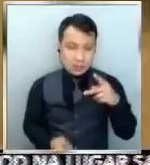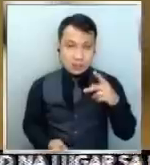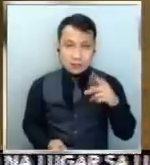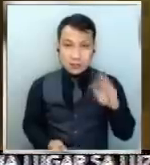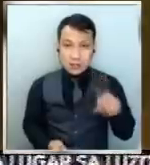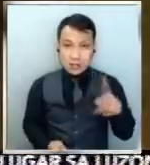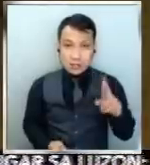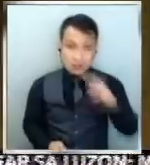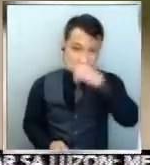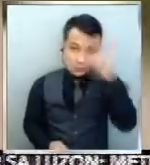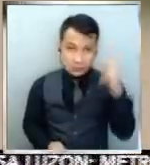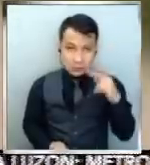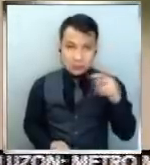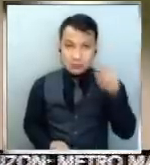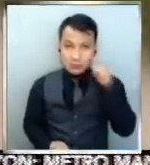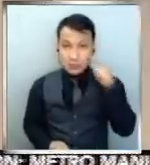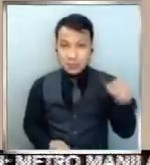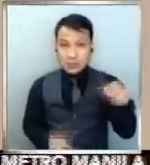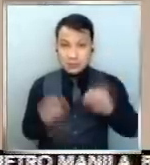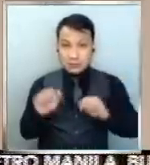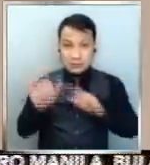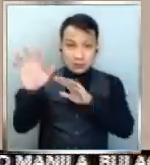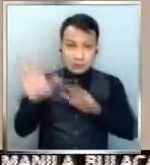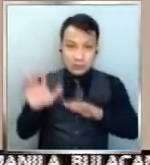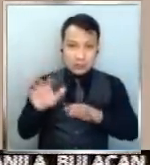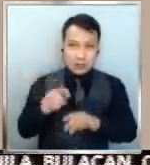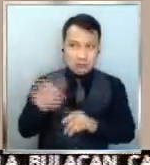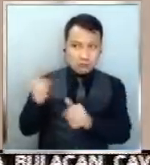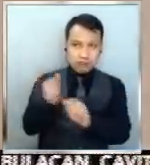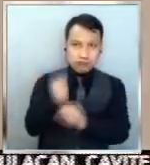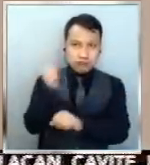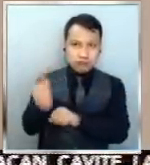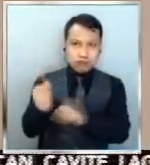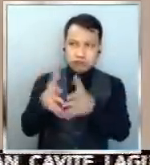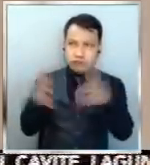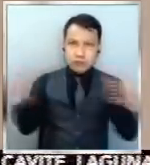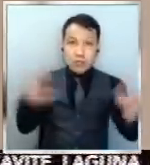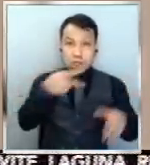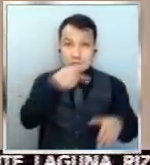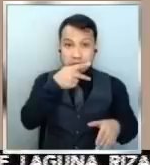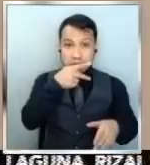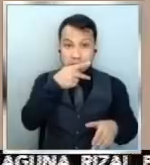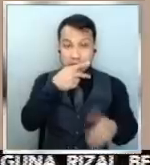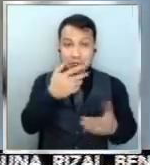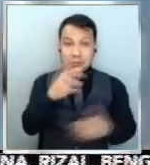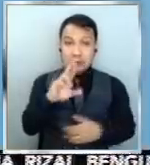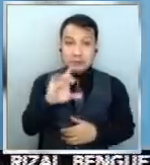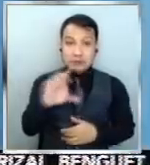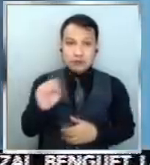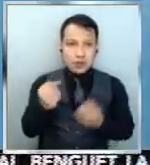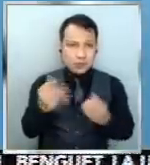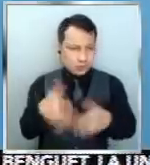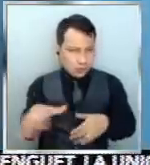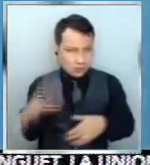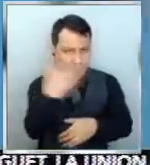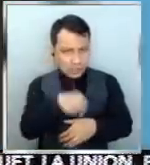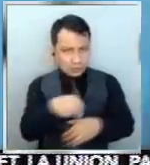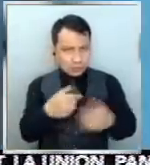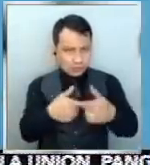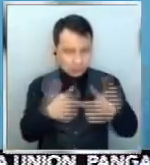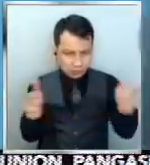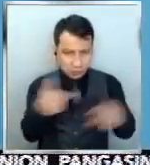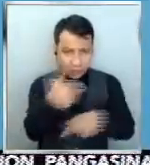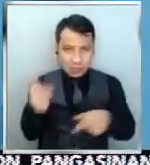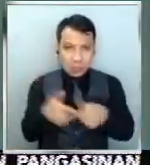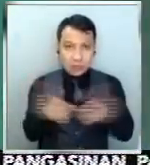target sa Antipolo. Unang pinasok ang malawak na private resort na ito na bukod sa magarbong bakuran ay may malaking swimming